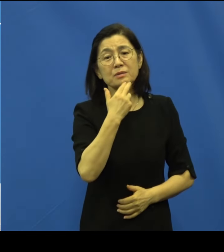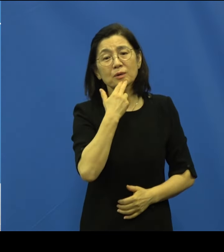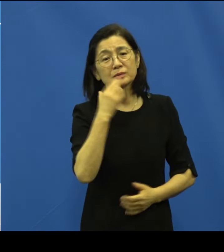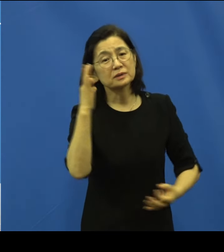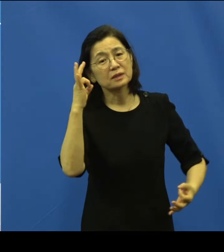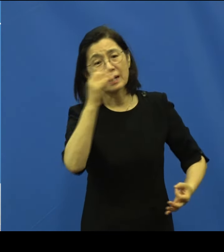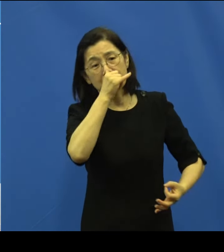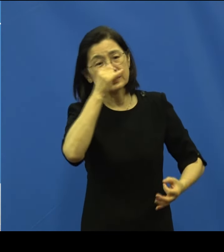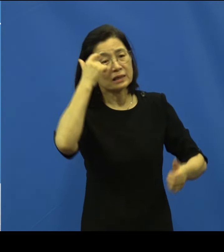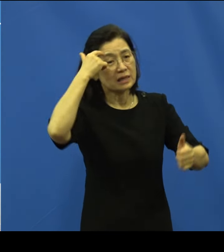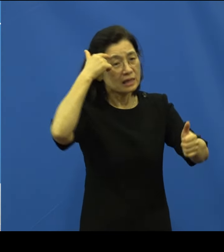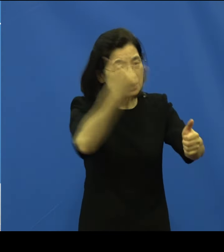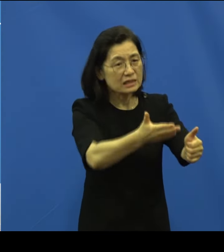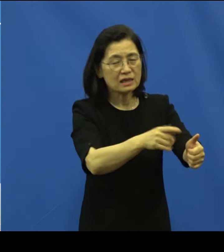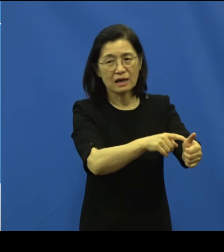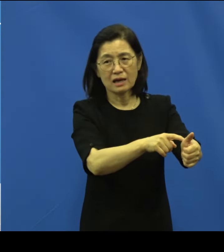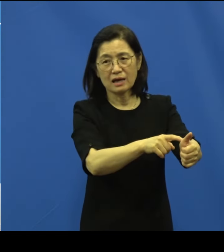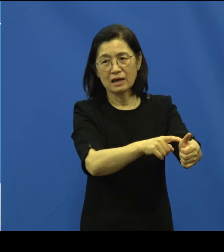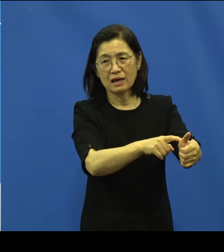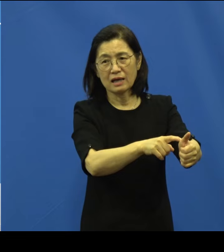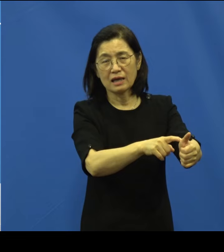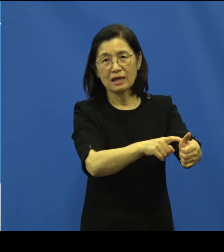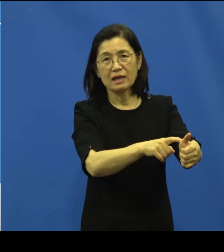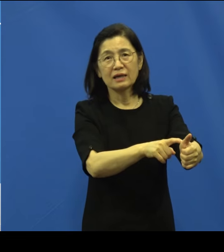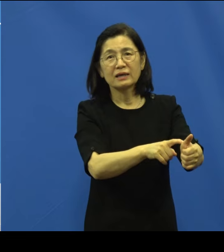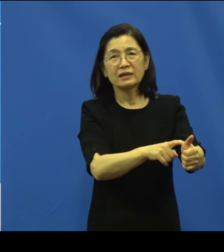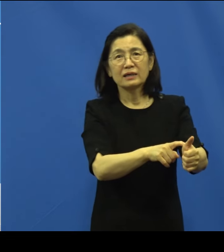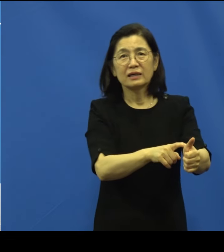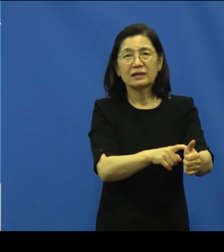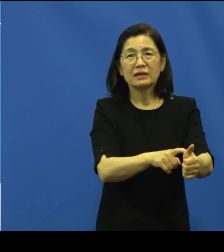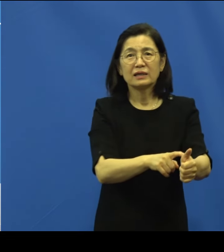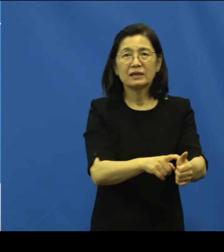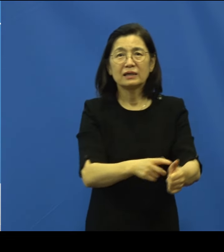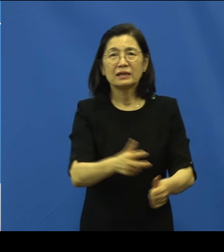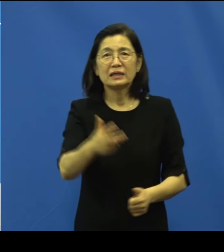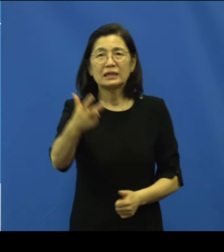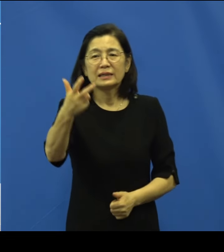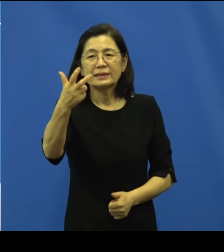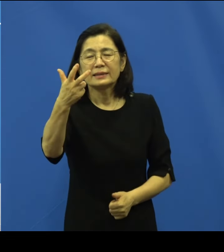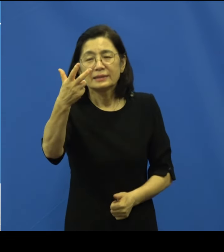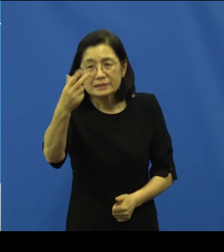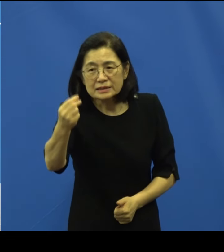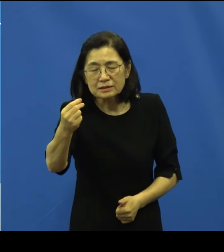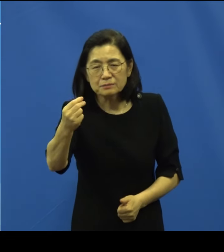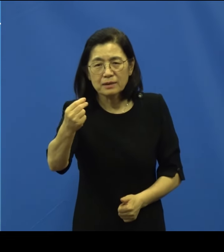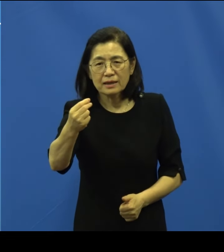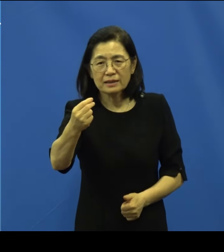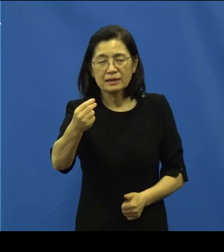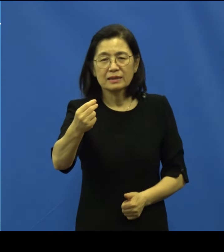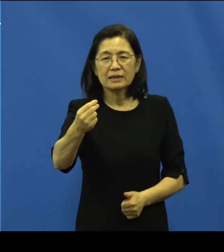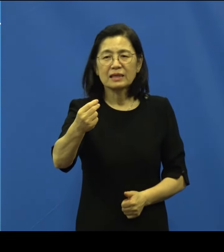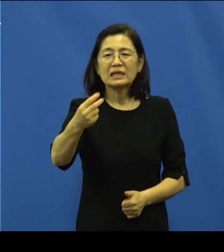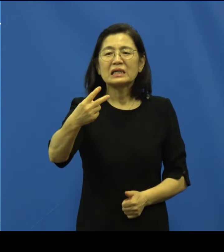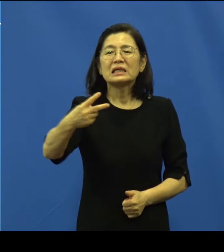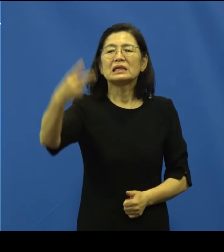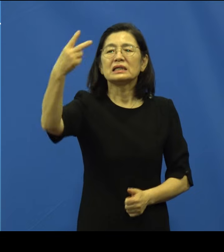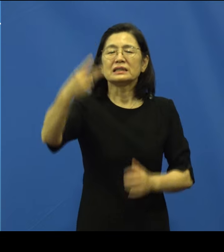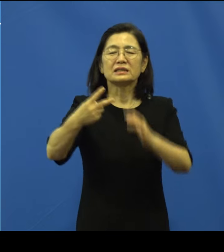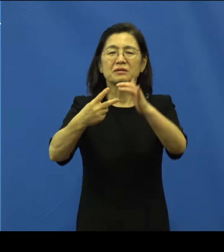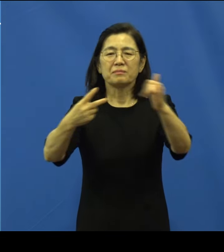줄 아느냐? 그러니까 여기 12군단이란 말은 72,000명의 천사를 동원하실 수도 있다.